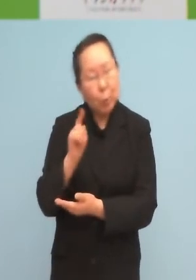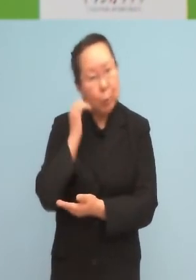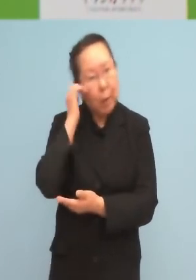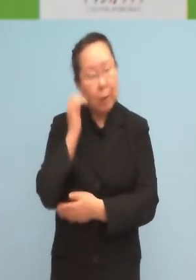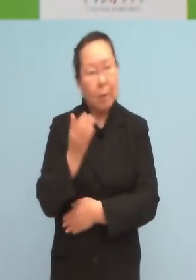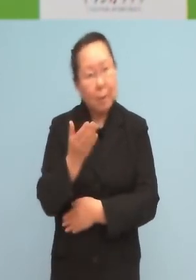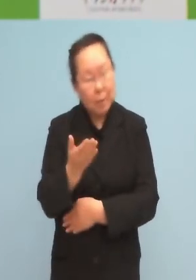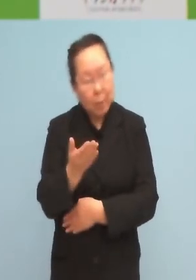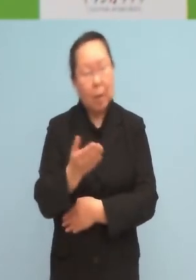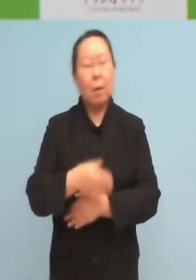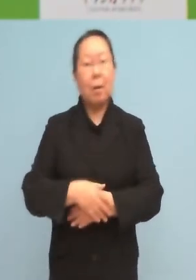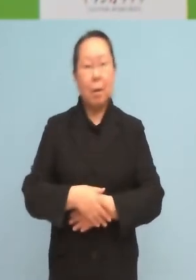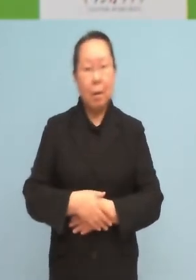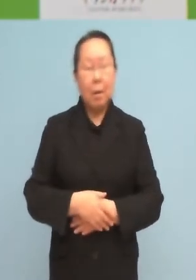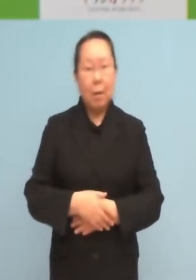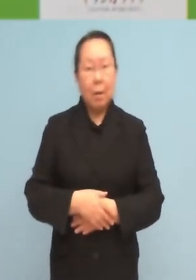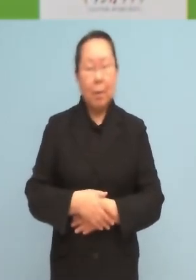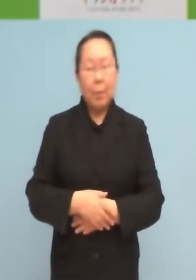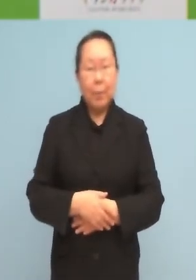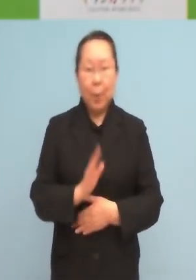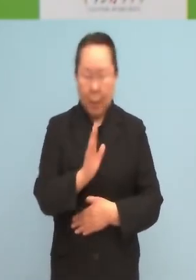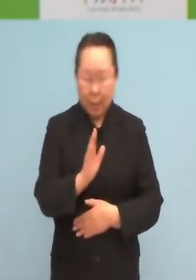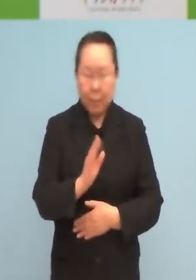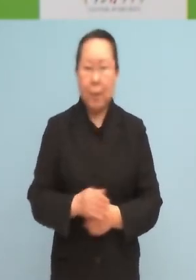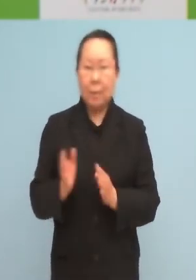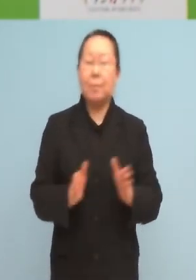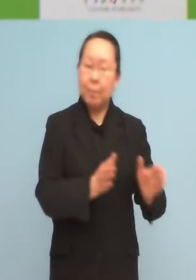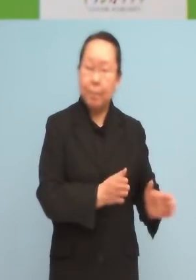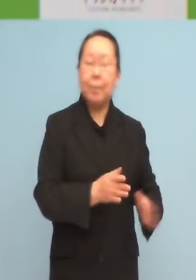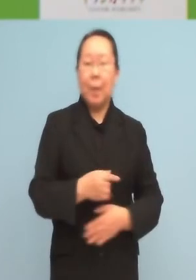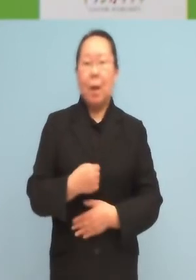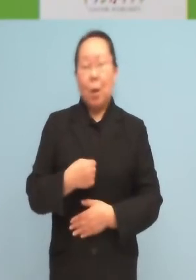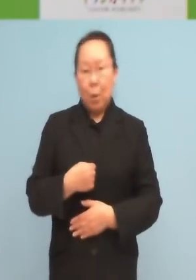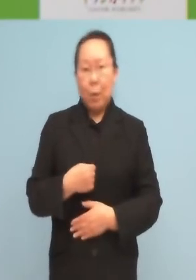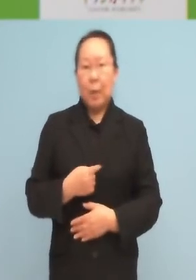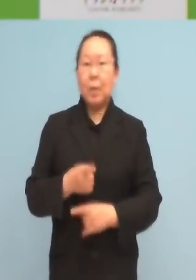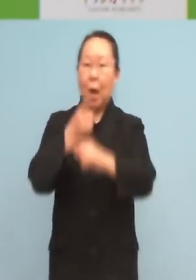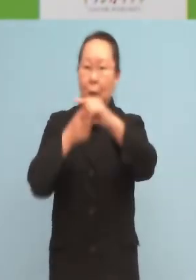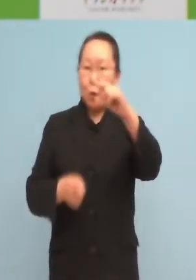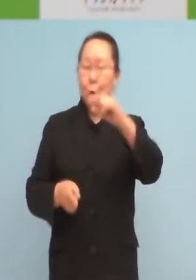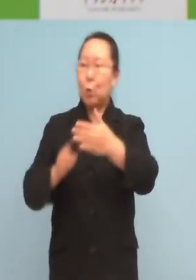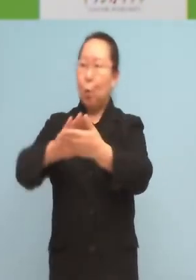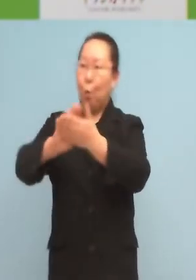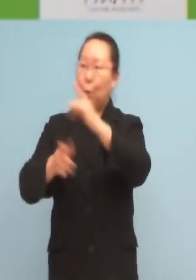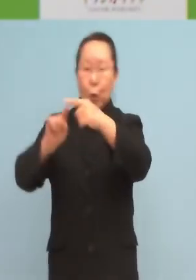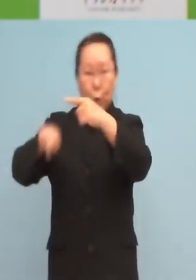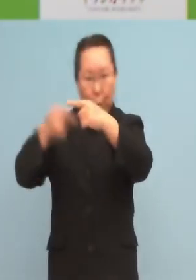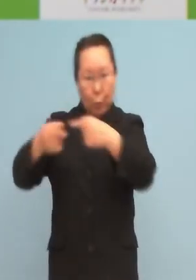に、思って所感をお聞きしたい。 そうですね、まあ、私が霞が関におりましたのはも